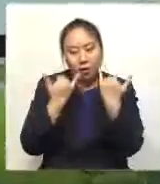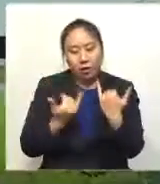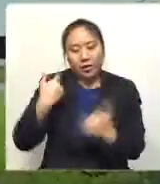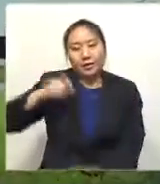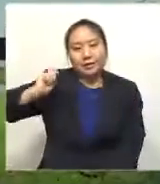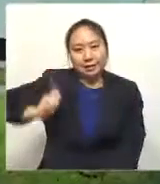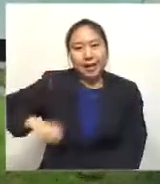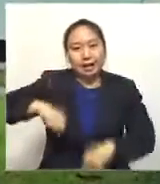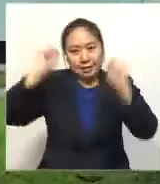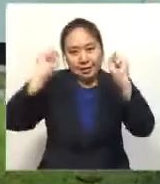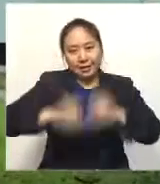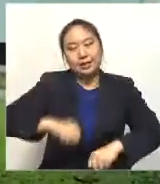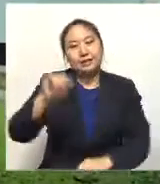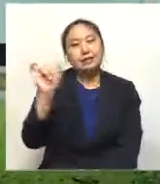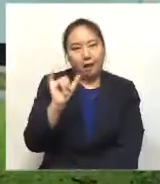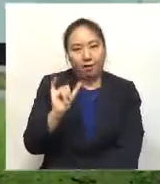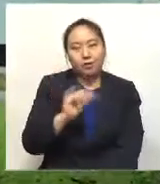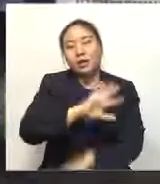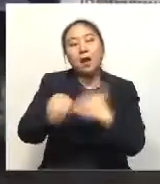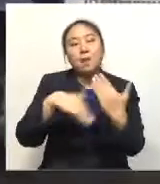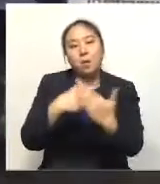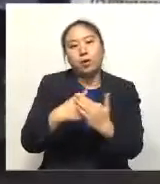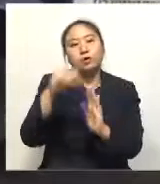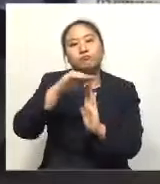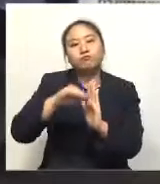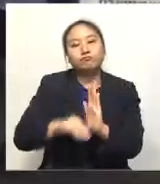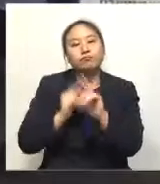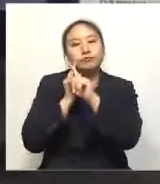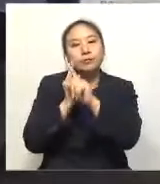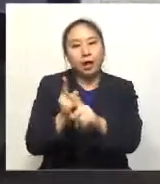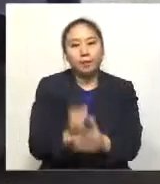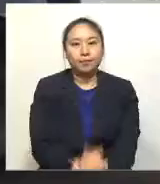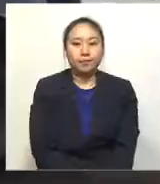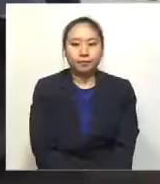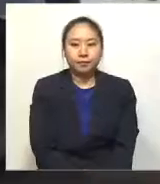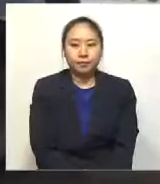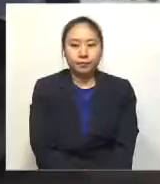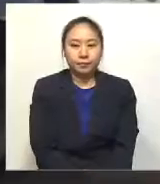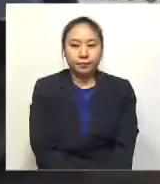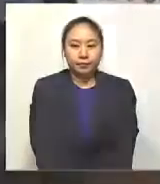ลยังไม่ได้ตัดสินซึ่งทุกคดีก็ต้องเป็นไปตามกระบวนการอยู่แล้วค่ะ